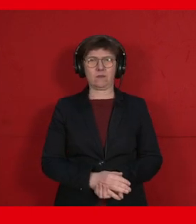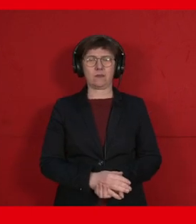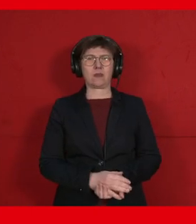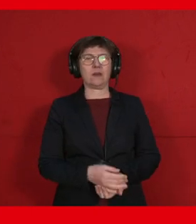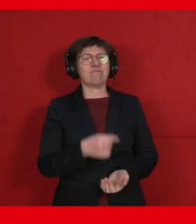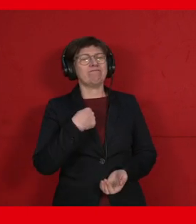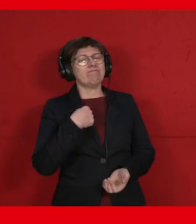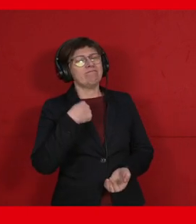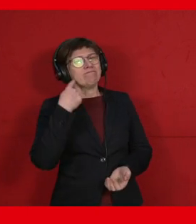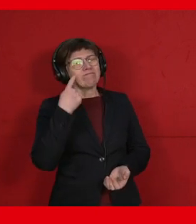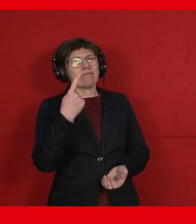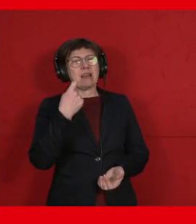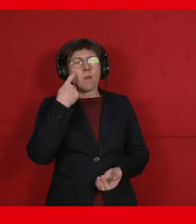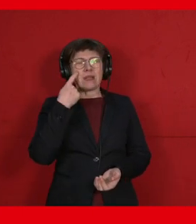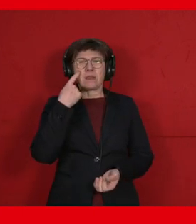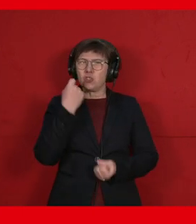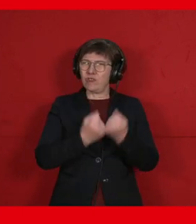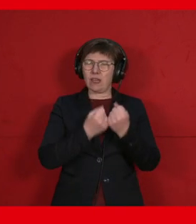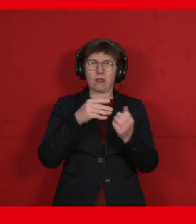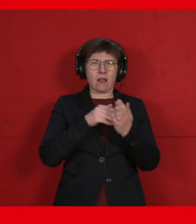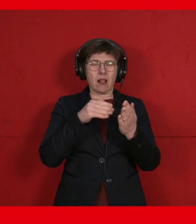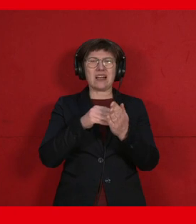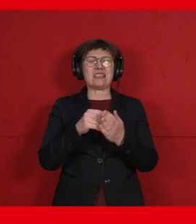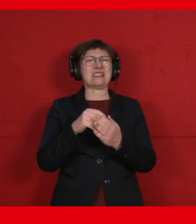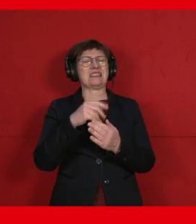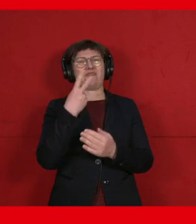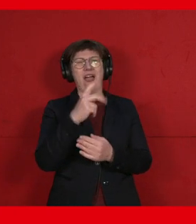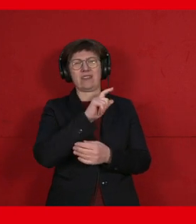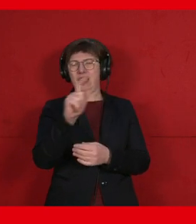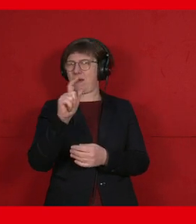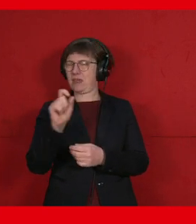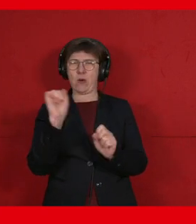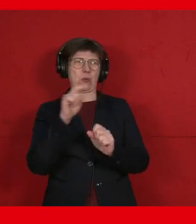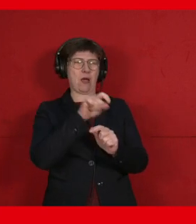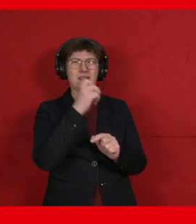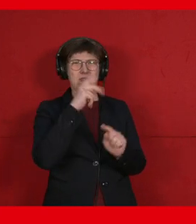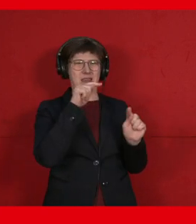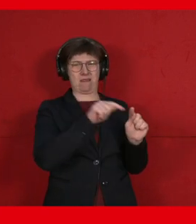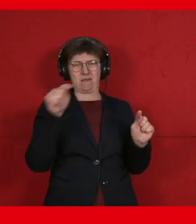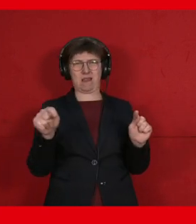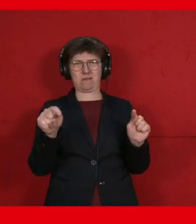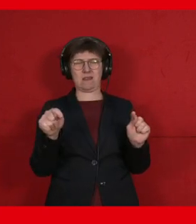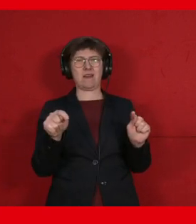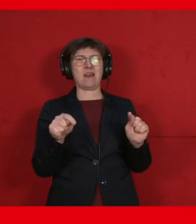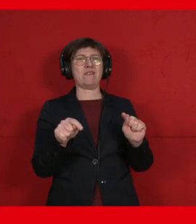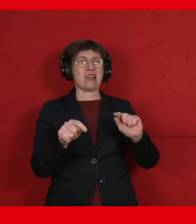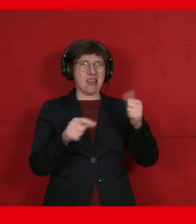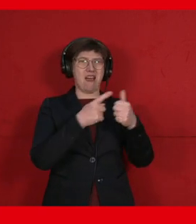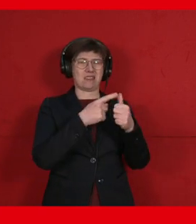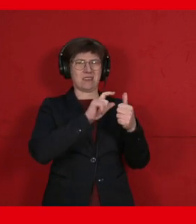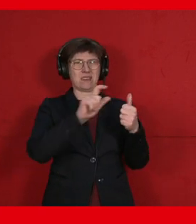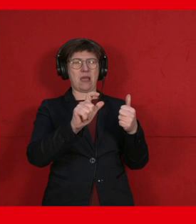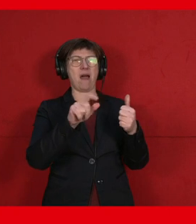glaube, es hakt im Moment an ganz vielen Stellen und davon sind zwei sehr prominent. Das eine ist, wir haben uns